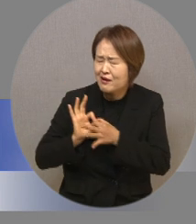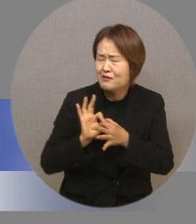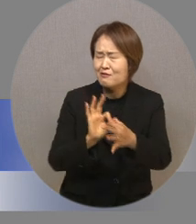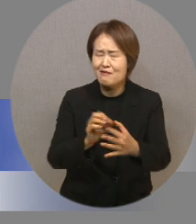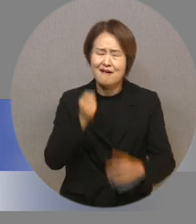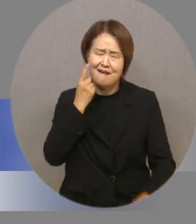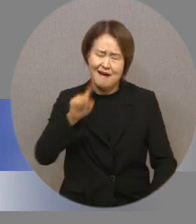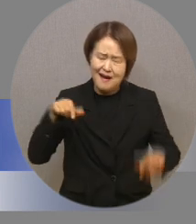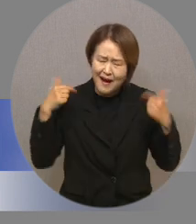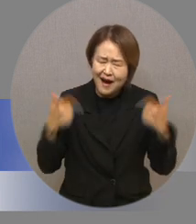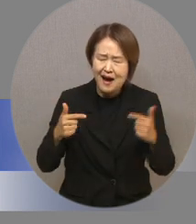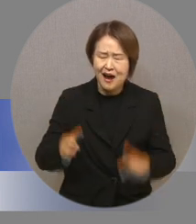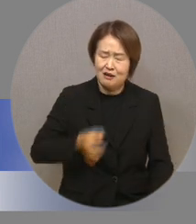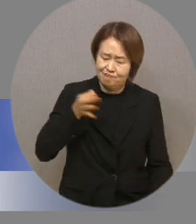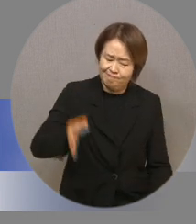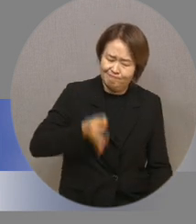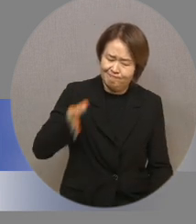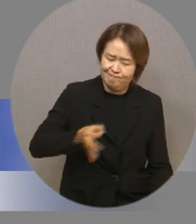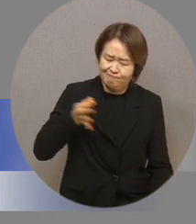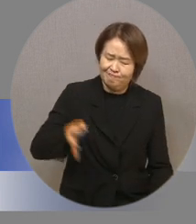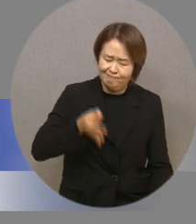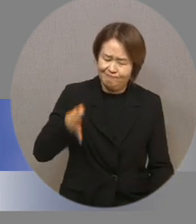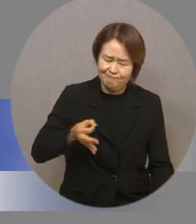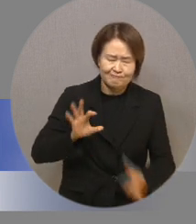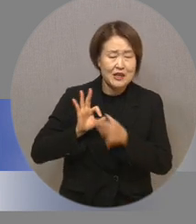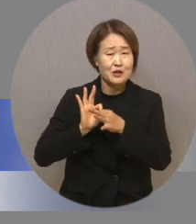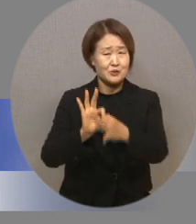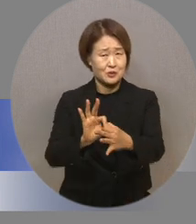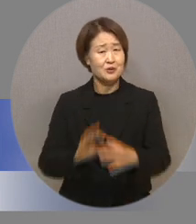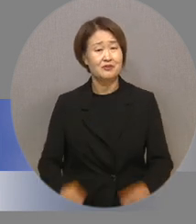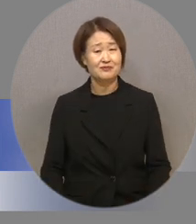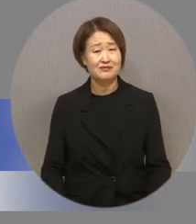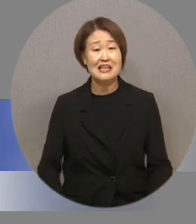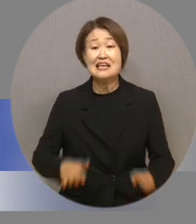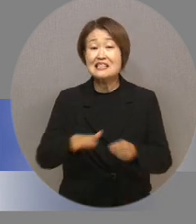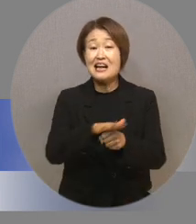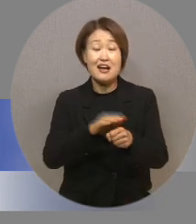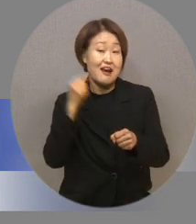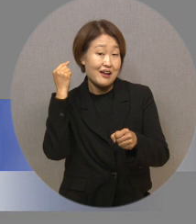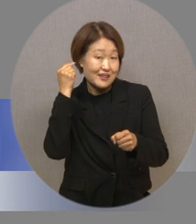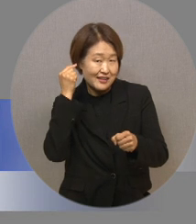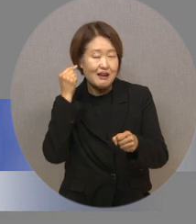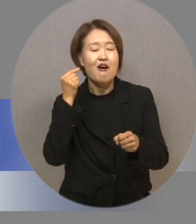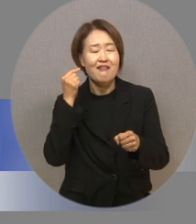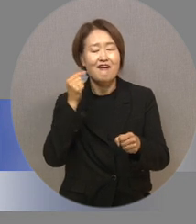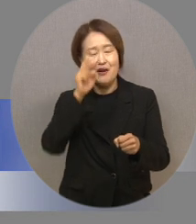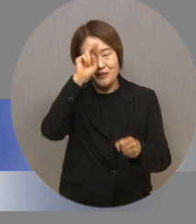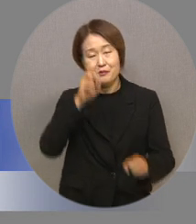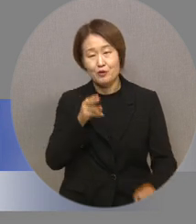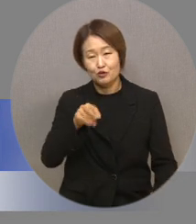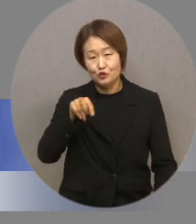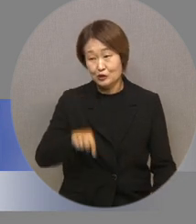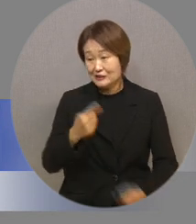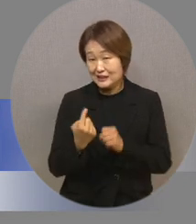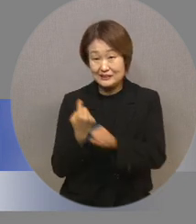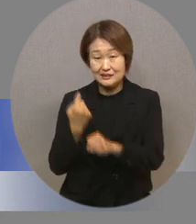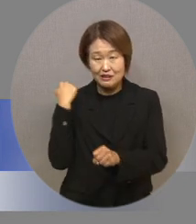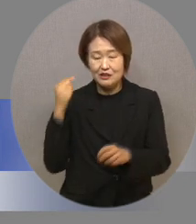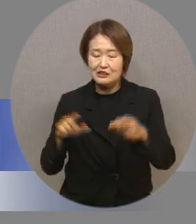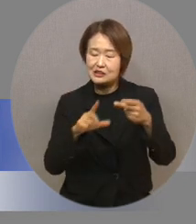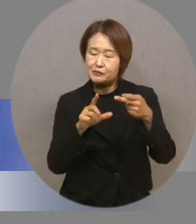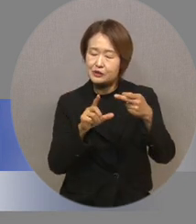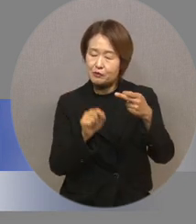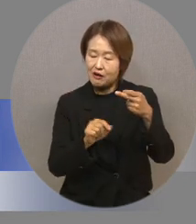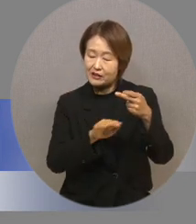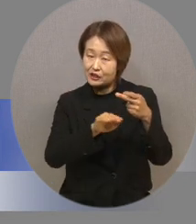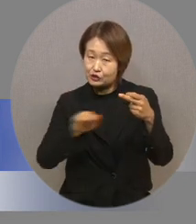매달 정기 후원으로 나눔을 실천해 왔는데요. 사랑의 달팽이는 박명수 씨가 지난해 12월 기준 누적